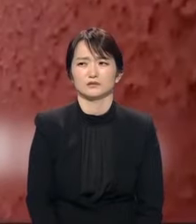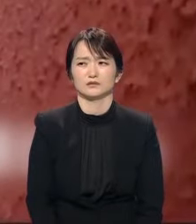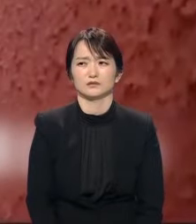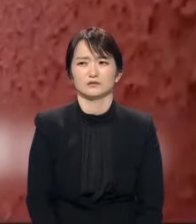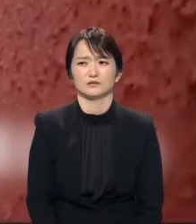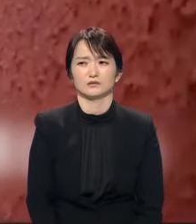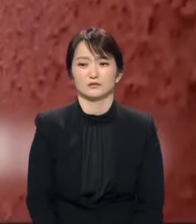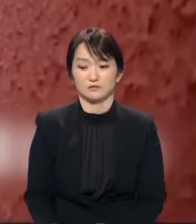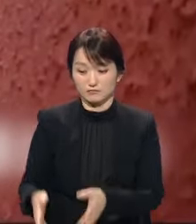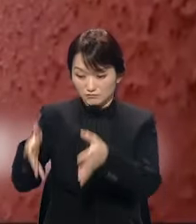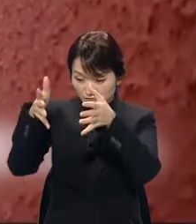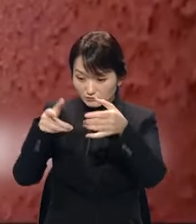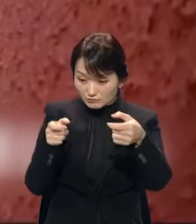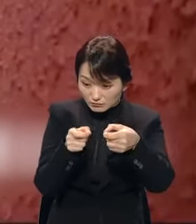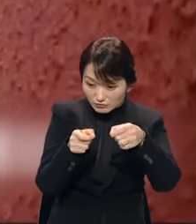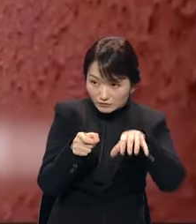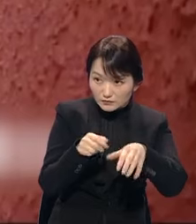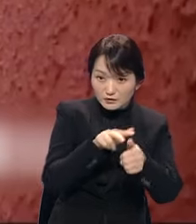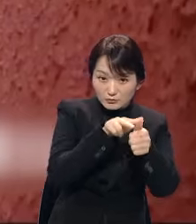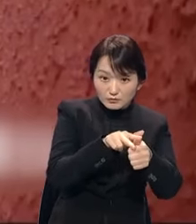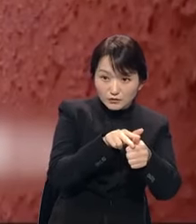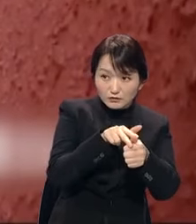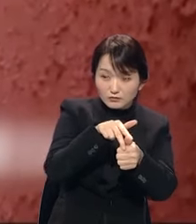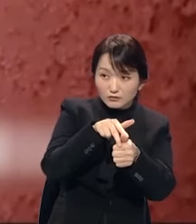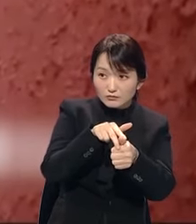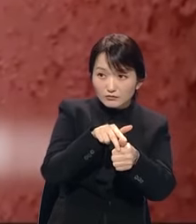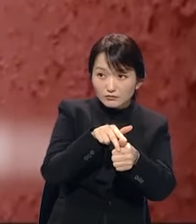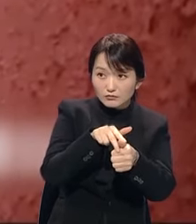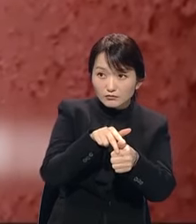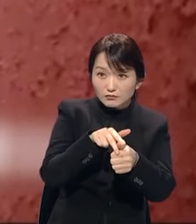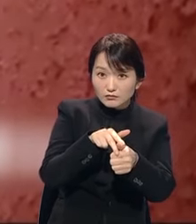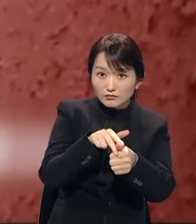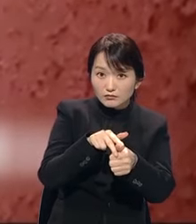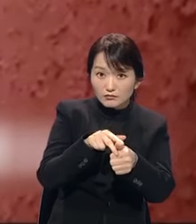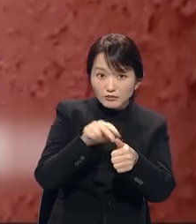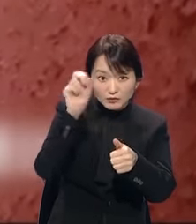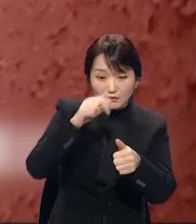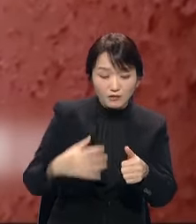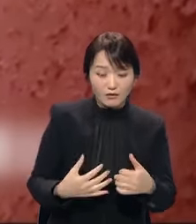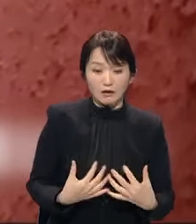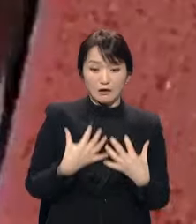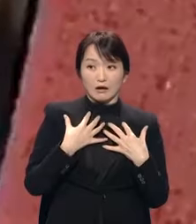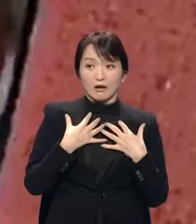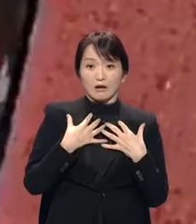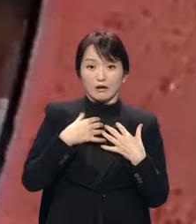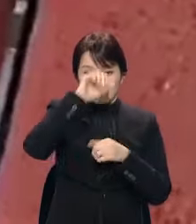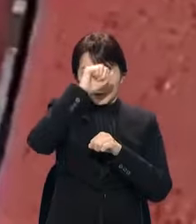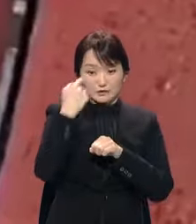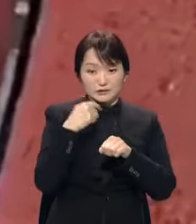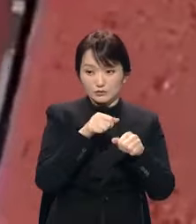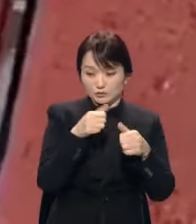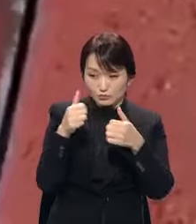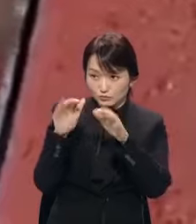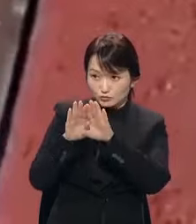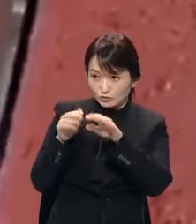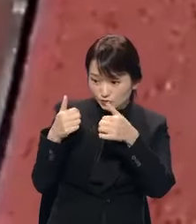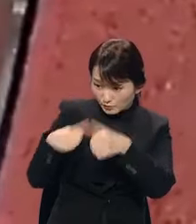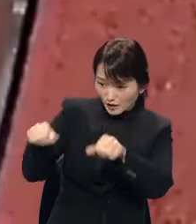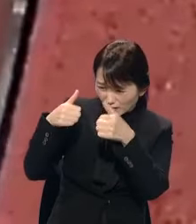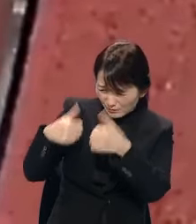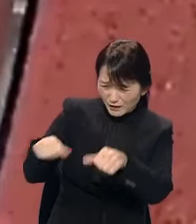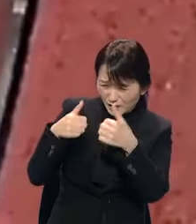네, 건물 앞에 웬 말 한 마리가 서 있습니다. 그런데 이 말 갑자기 흥분했습니다. 뒷발로 문을 쿵쿵 때려 부수는데요. 이게